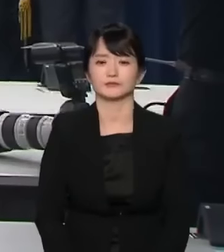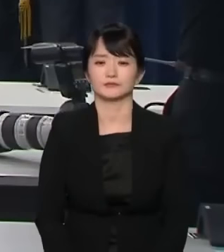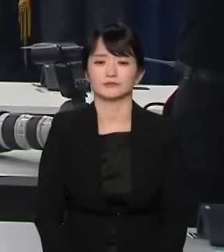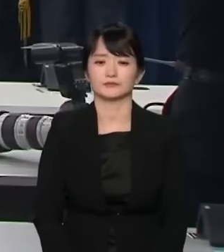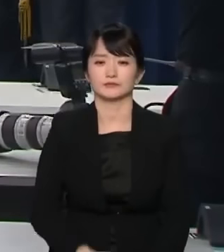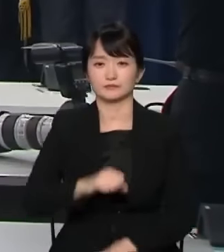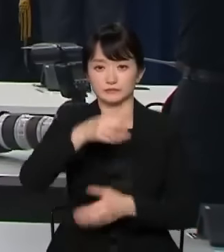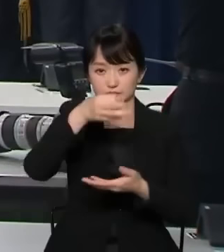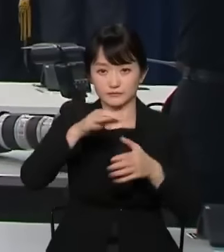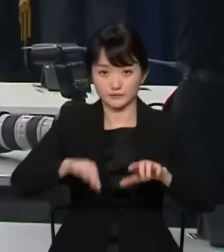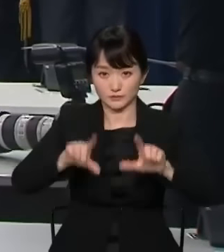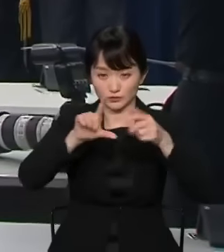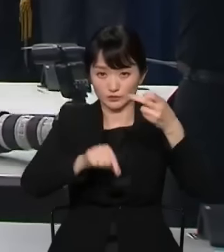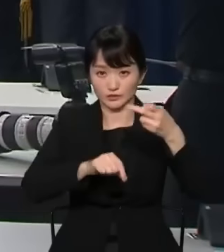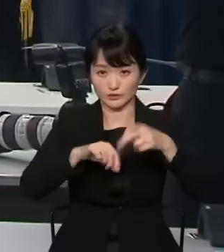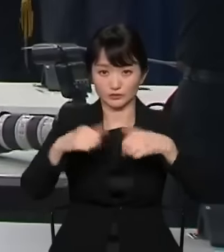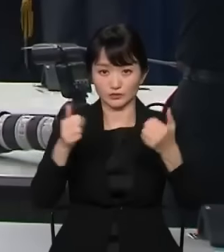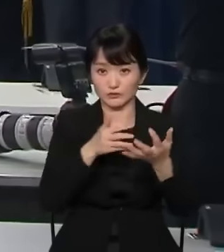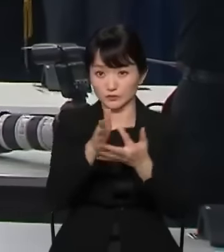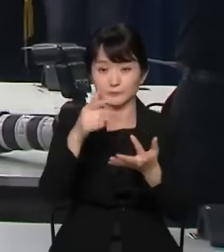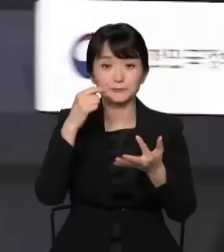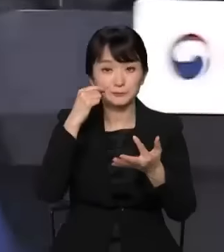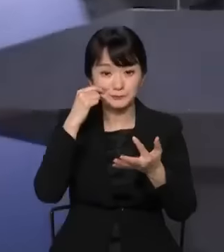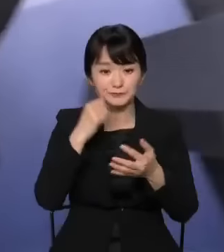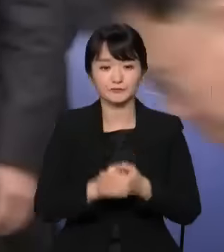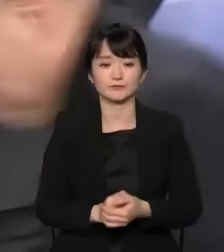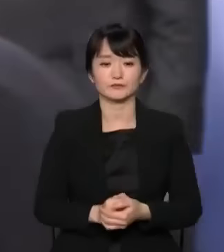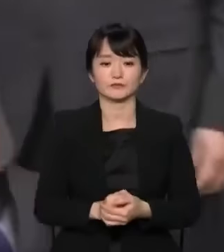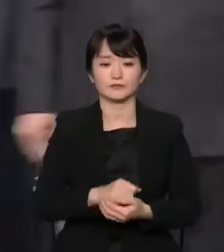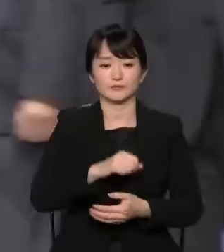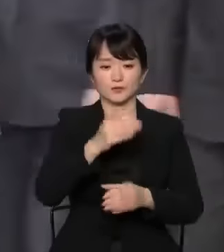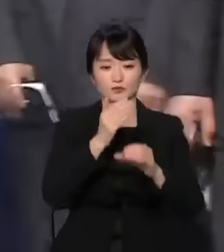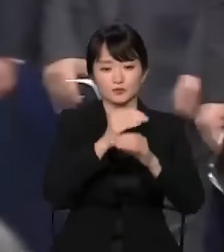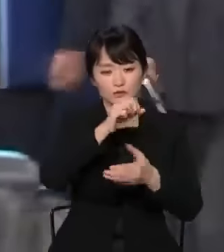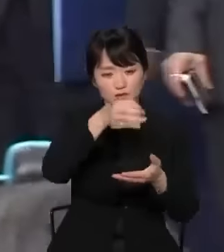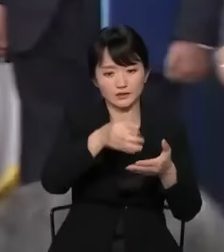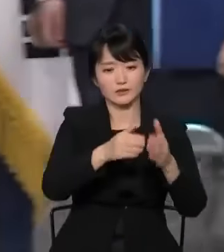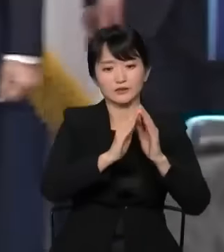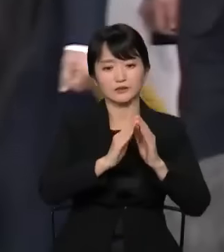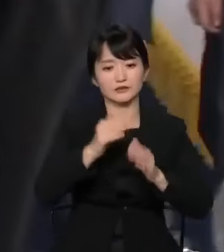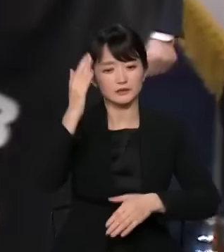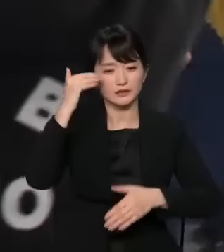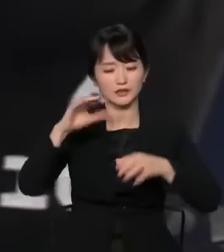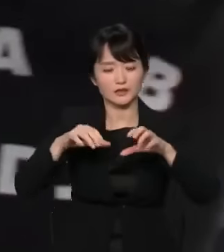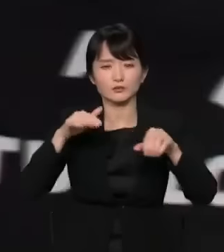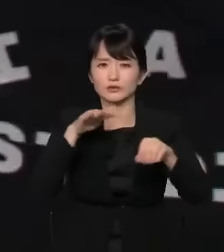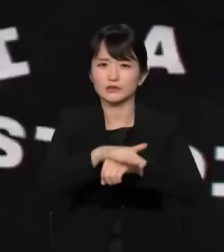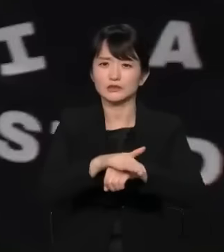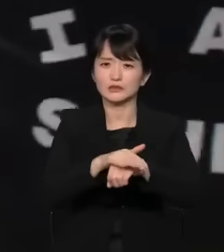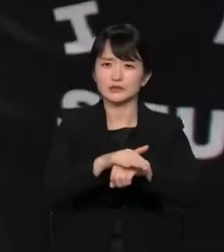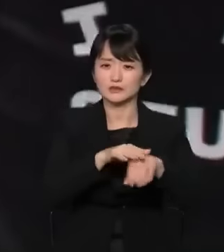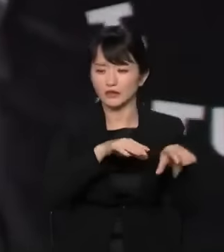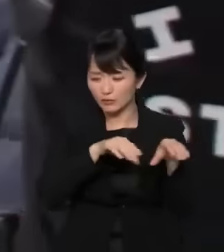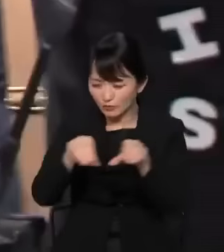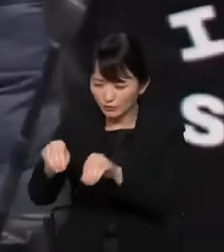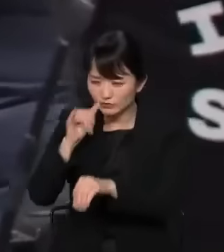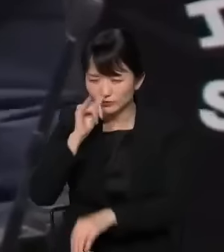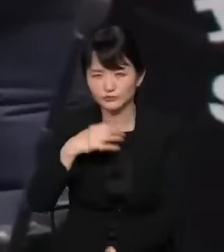예산안이 올해 국회를 통과하지 못할 경우 준 예산을 편성하는 이른바 한국판 셧다운이 현실화될 수